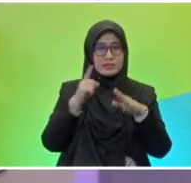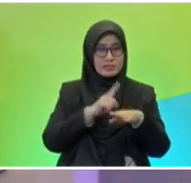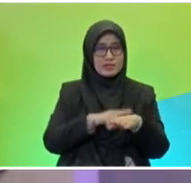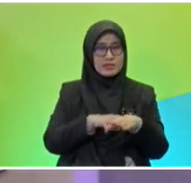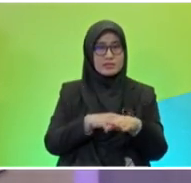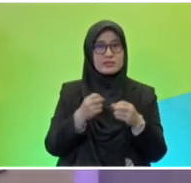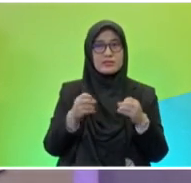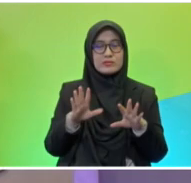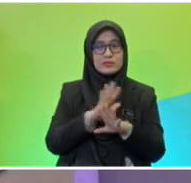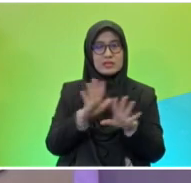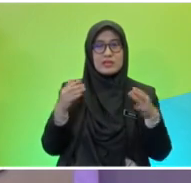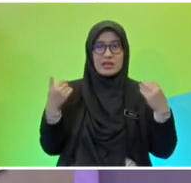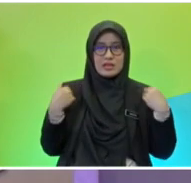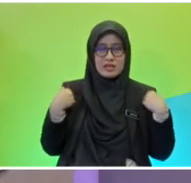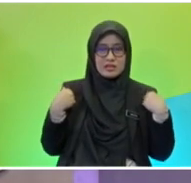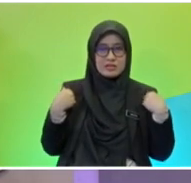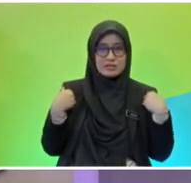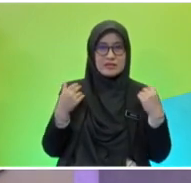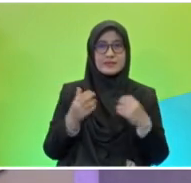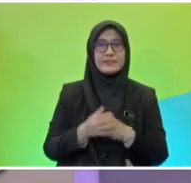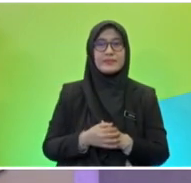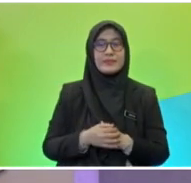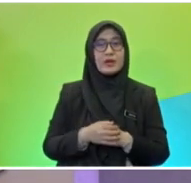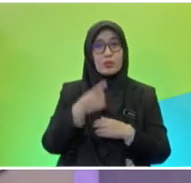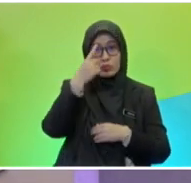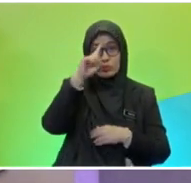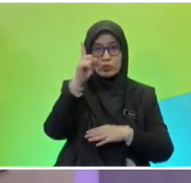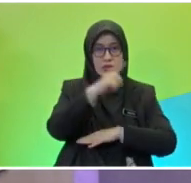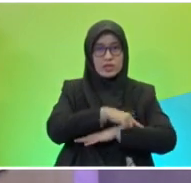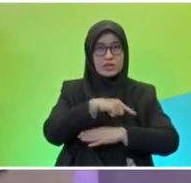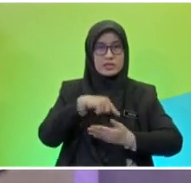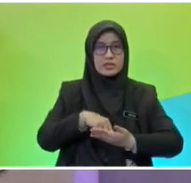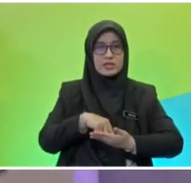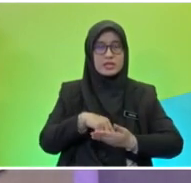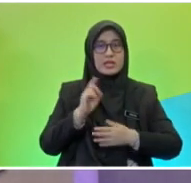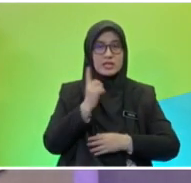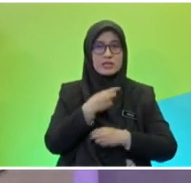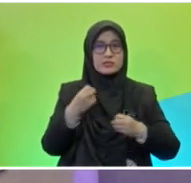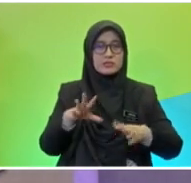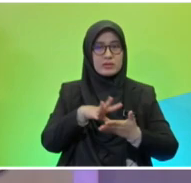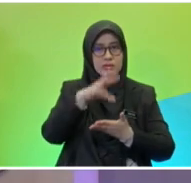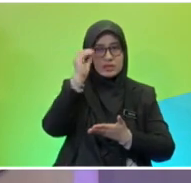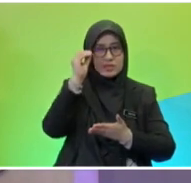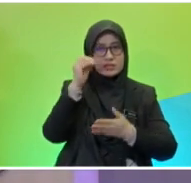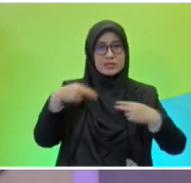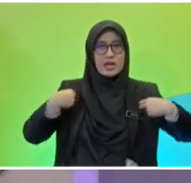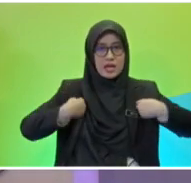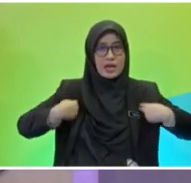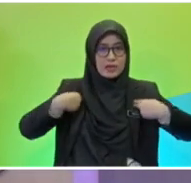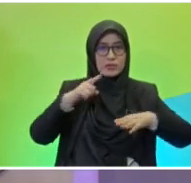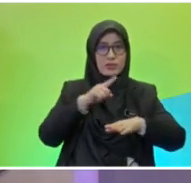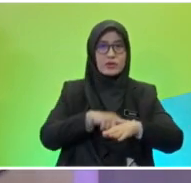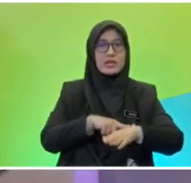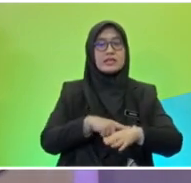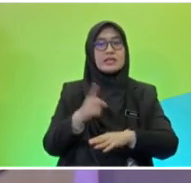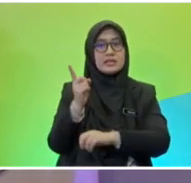Ya, cikgu. Banyak lagi aktiviti kita nak buat. Okey, untuk hari ini kita dah pun belajar tentang haiwan di darat. Okey, ada